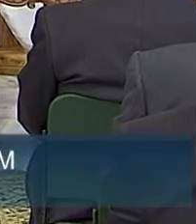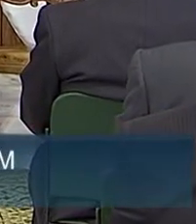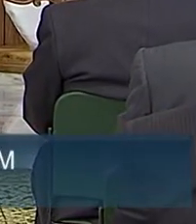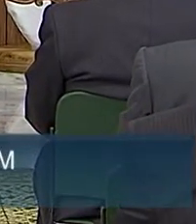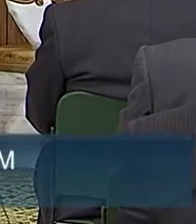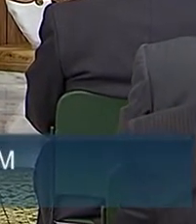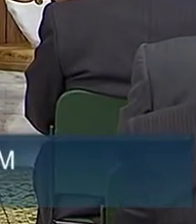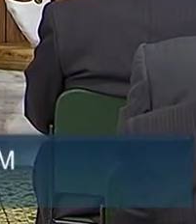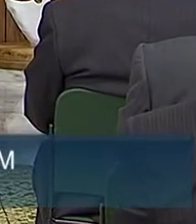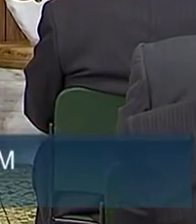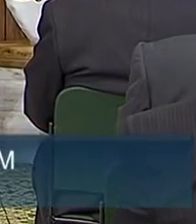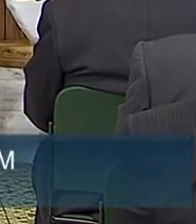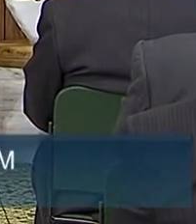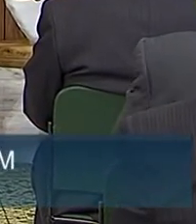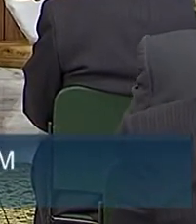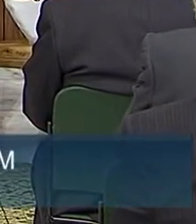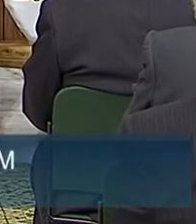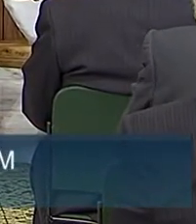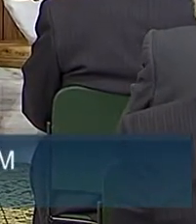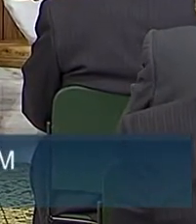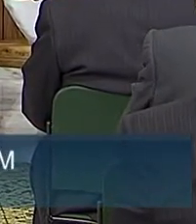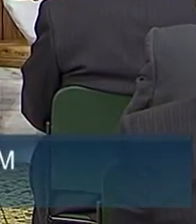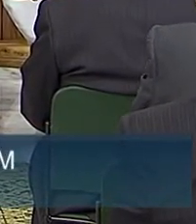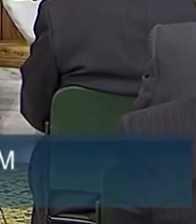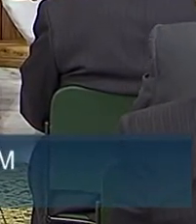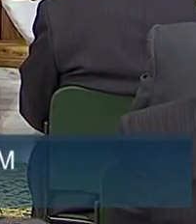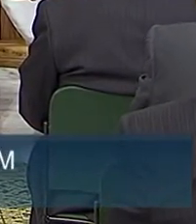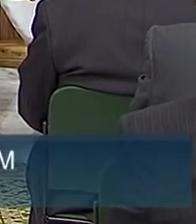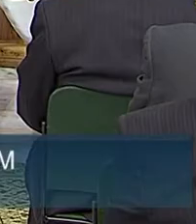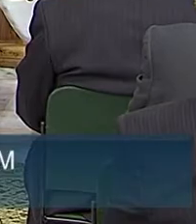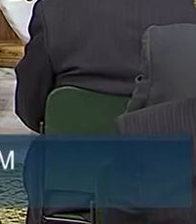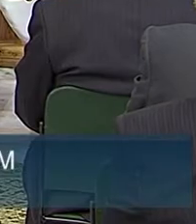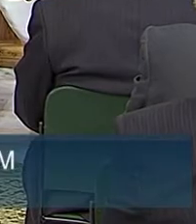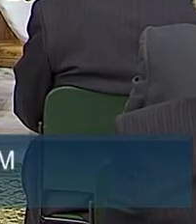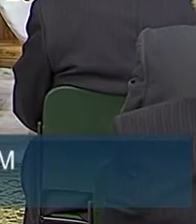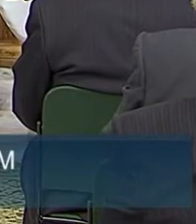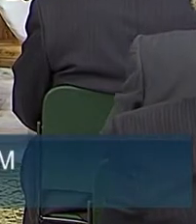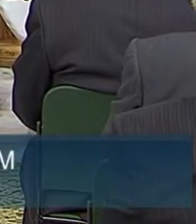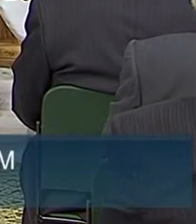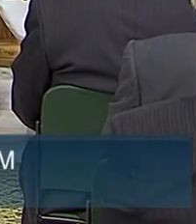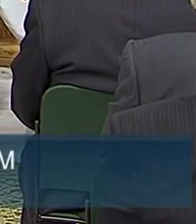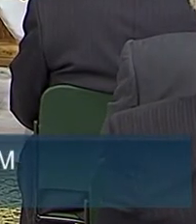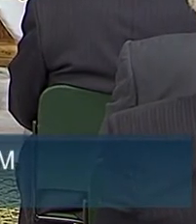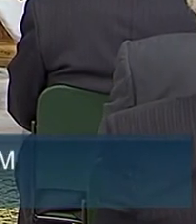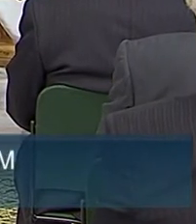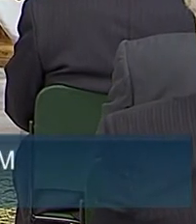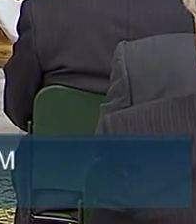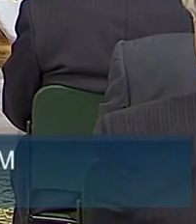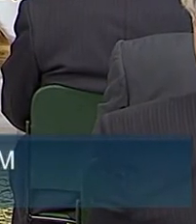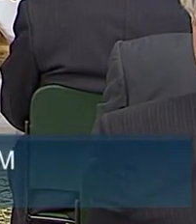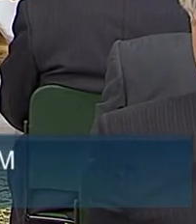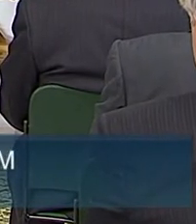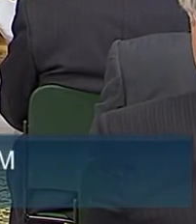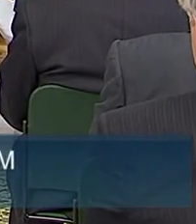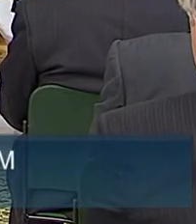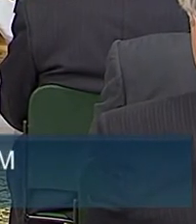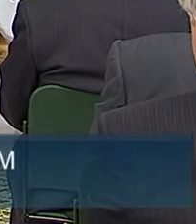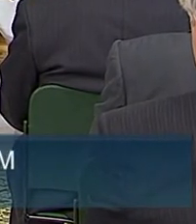중소기업청 간 중소기업 투자 증진 및 협력에 관한 양해각서를